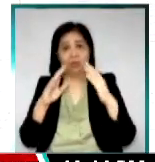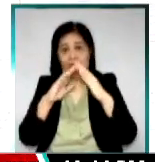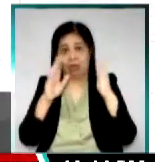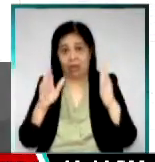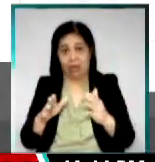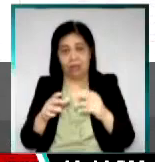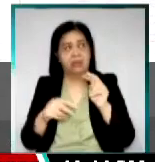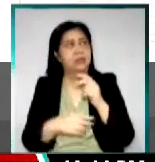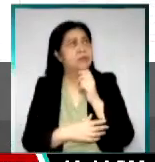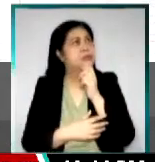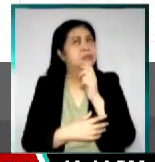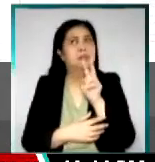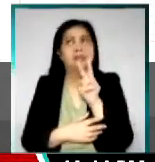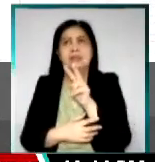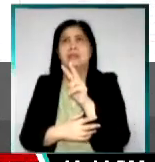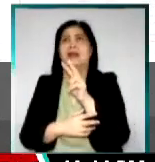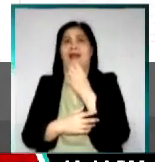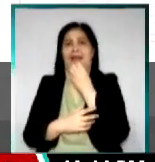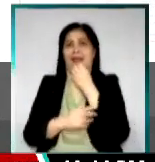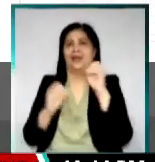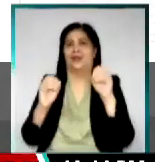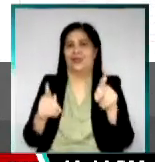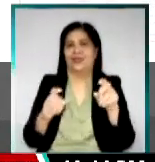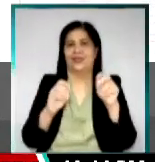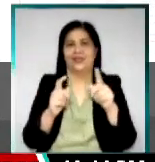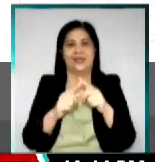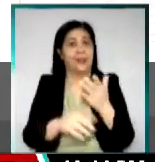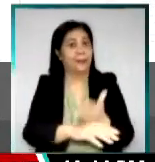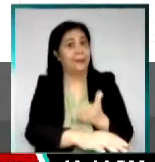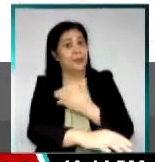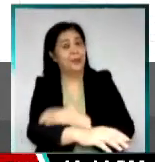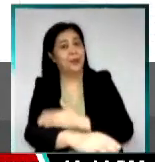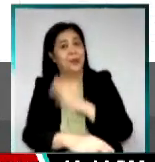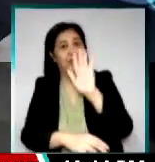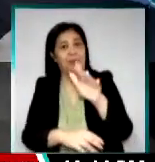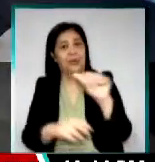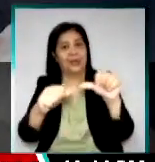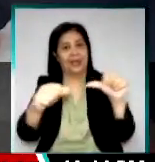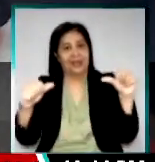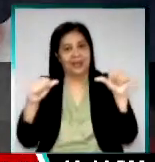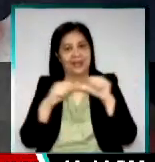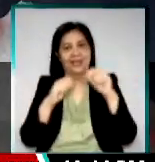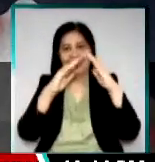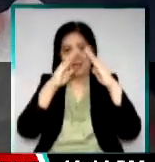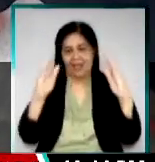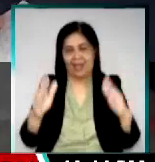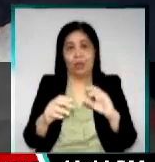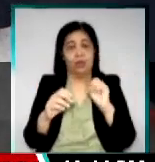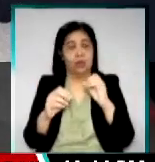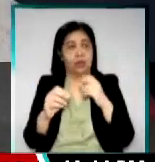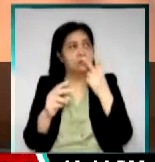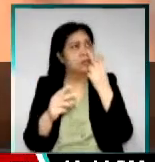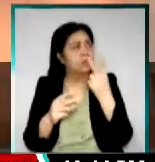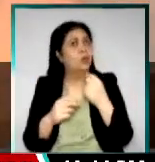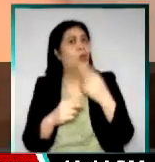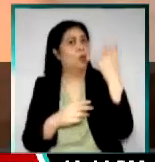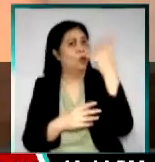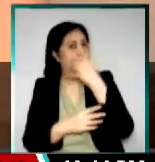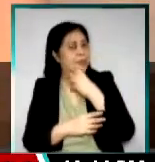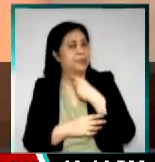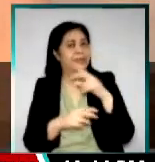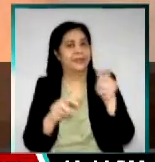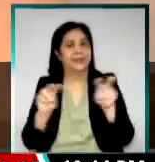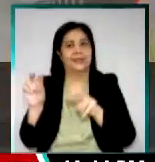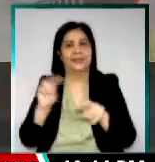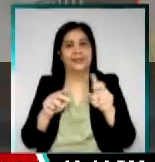ka talaga ng opportunity para improve yung certain area ng bahay mo. Kapag nakakita mo na maganda yung